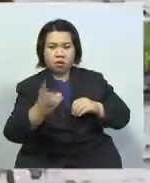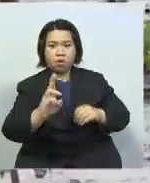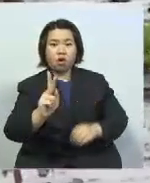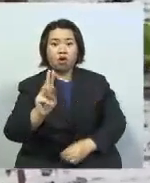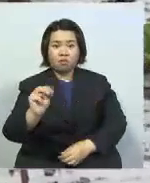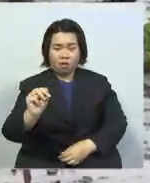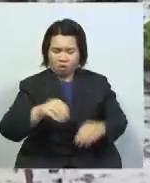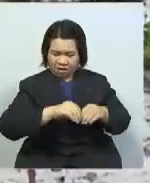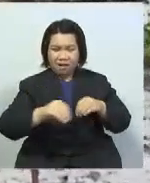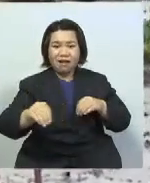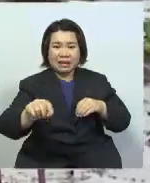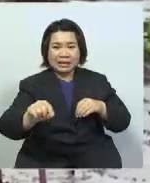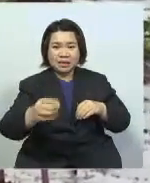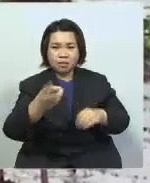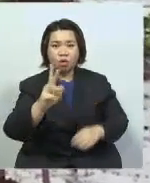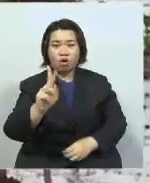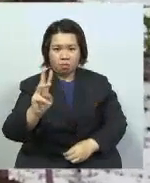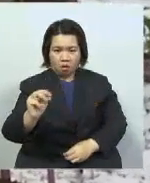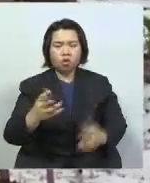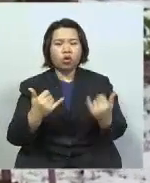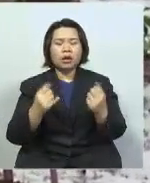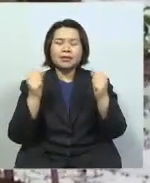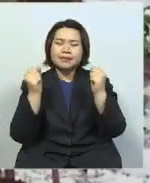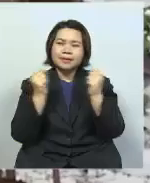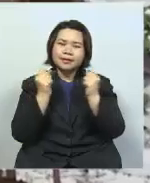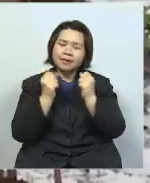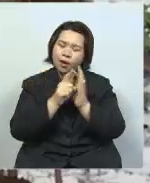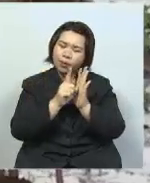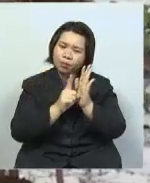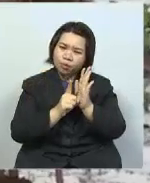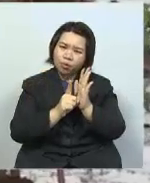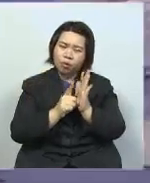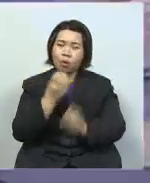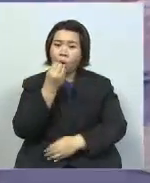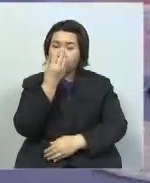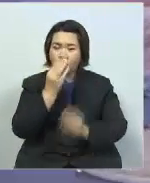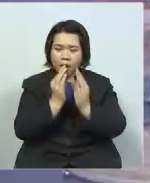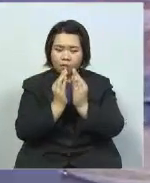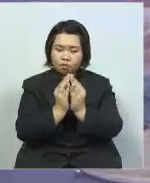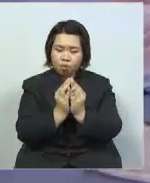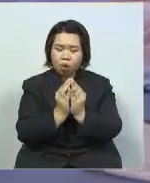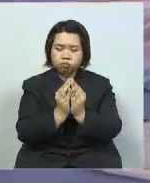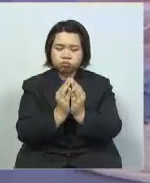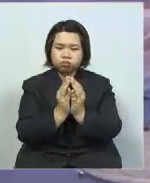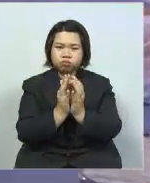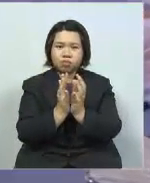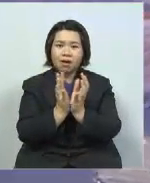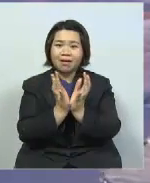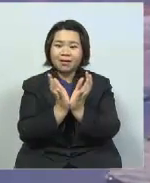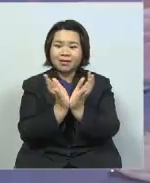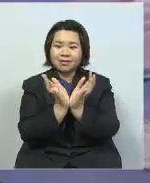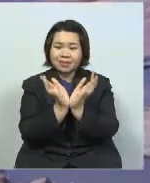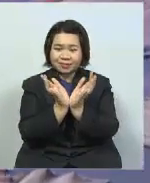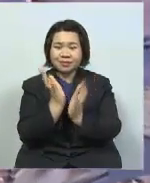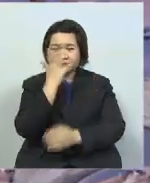16กิโลเมตรเท่านั้นเองนะคะแล้วตอนนี้สภาพอากาศก็หนาวเย็นส่งผลให้ดอกบัวแดงที่วังบัวแดงออกดอกบานสะพรั่ง